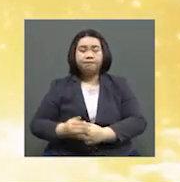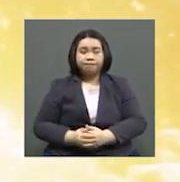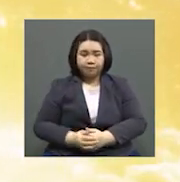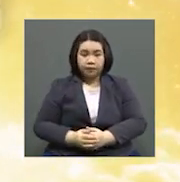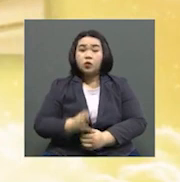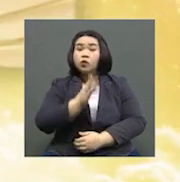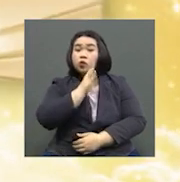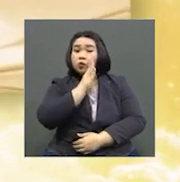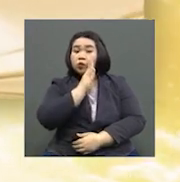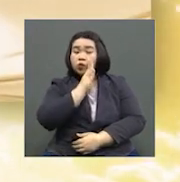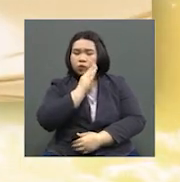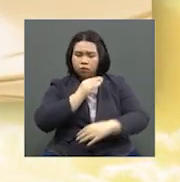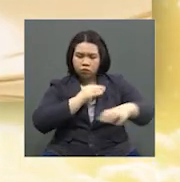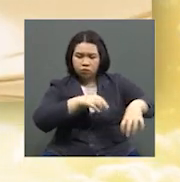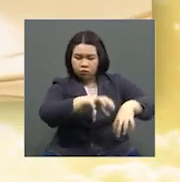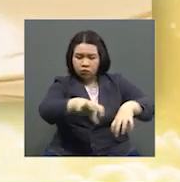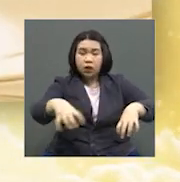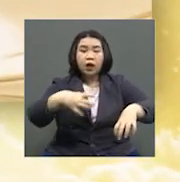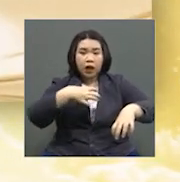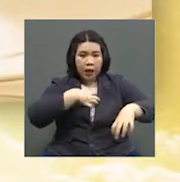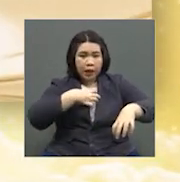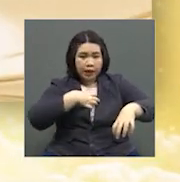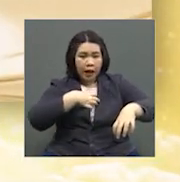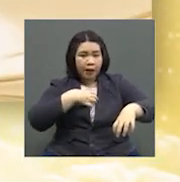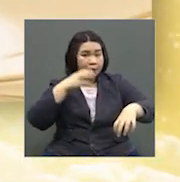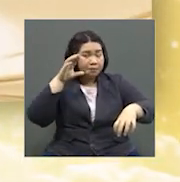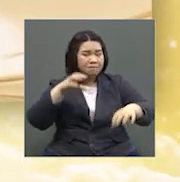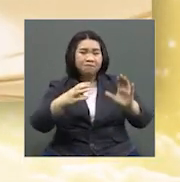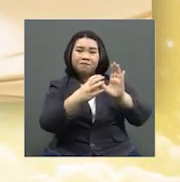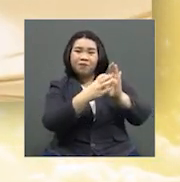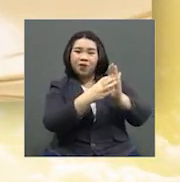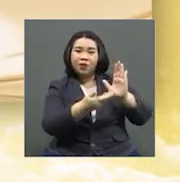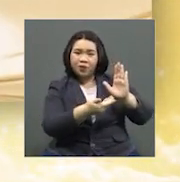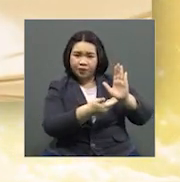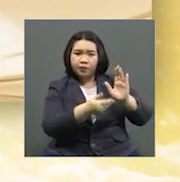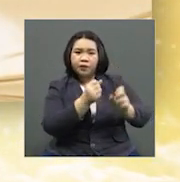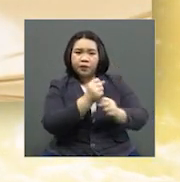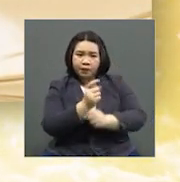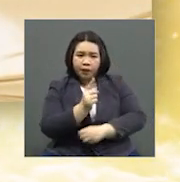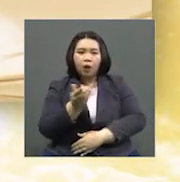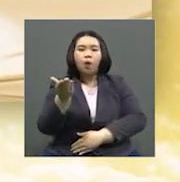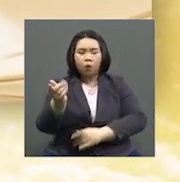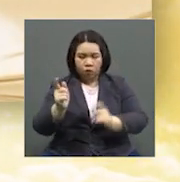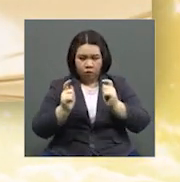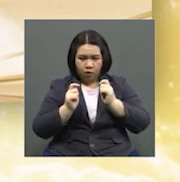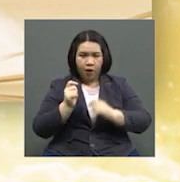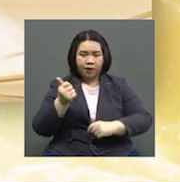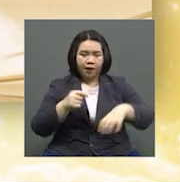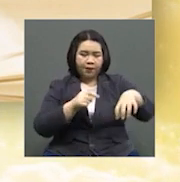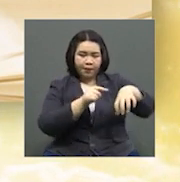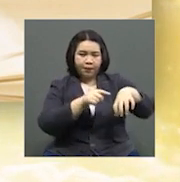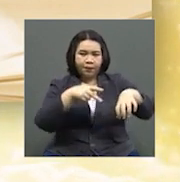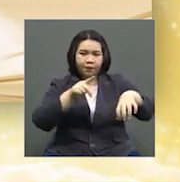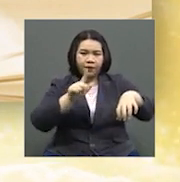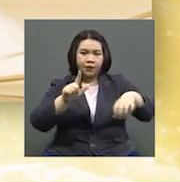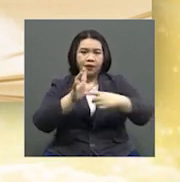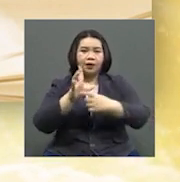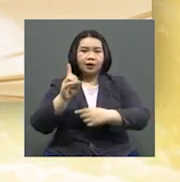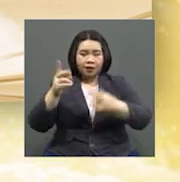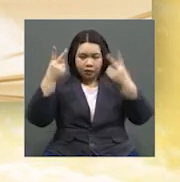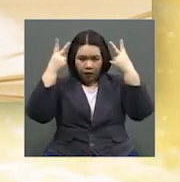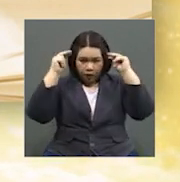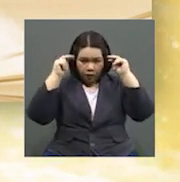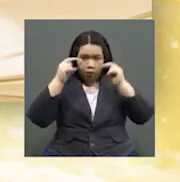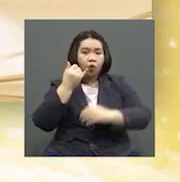เนื่องในโอกาสมหามงคลเฉลิมพระชนมพรรษา 6รอบ 28กรกฎาคม2567และประดับผ้า